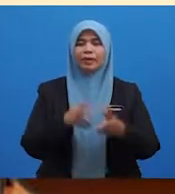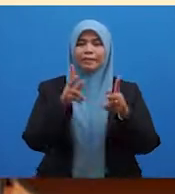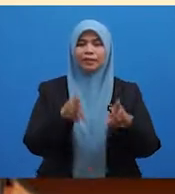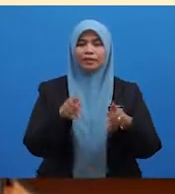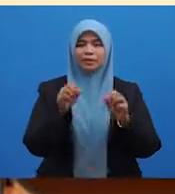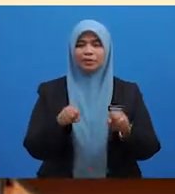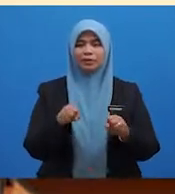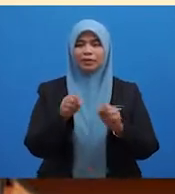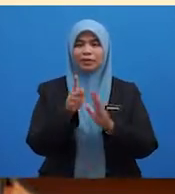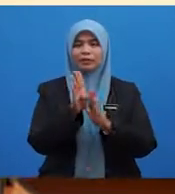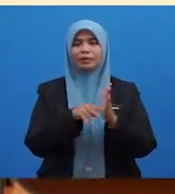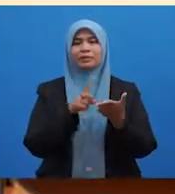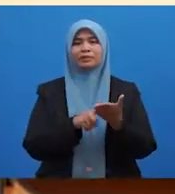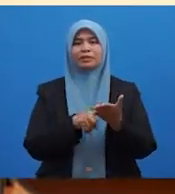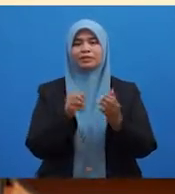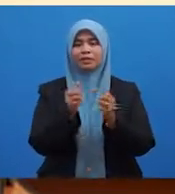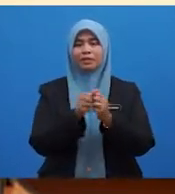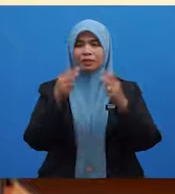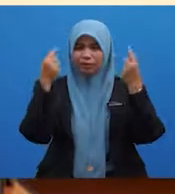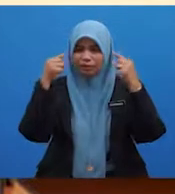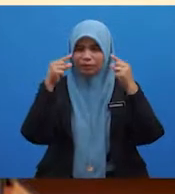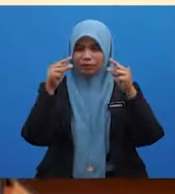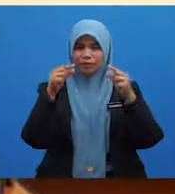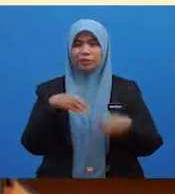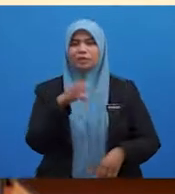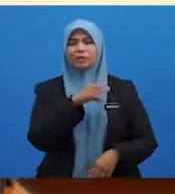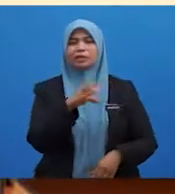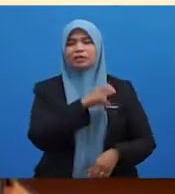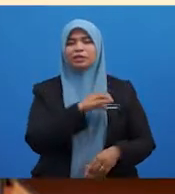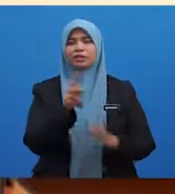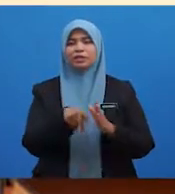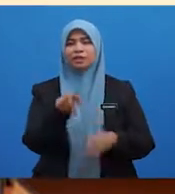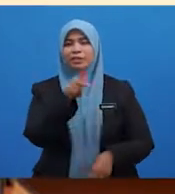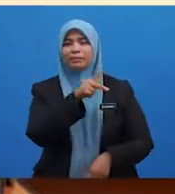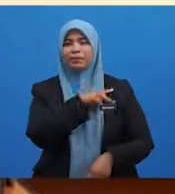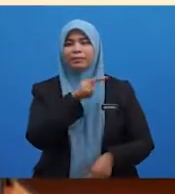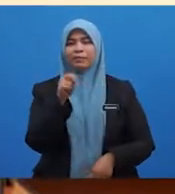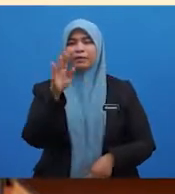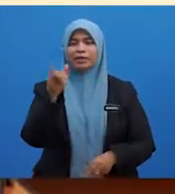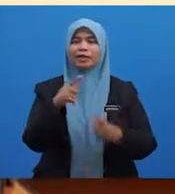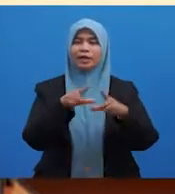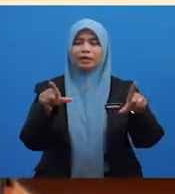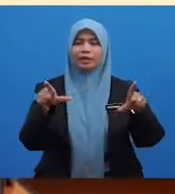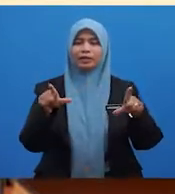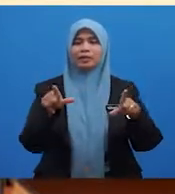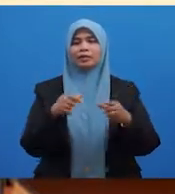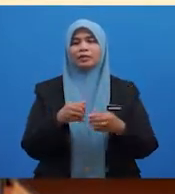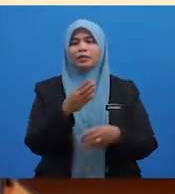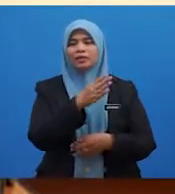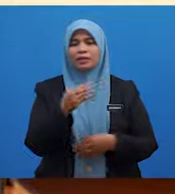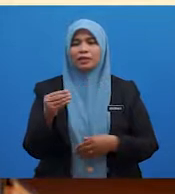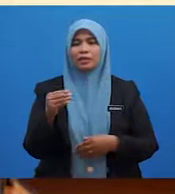Pelajar boleh berbincang dengan guru ciri-ciri kepemimpinan yang lain